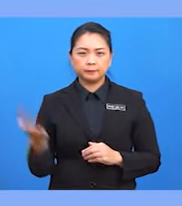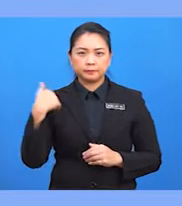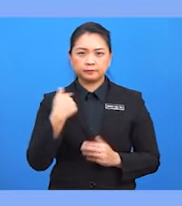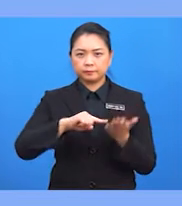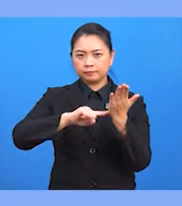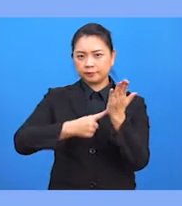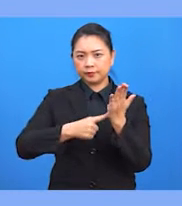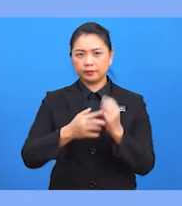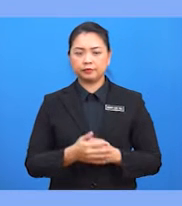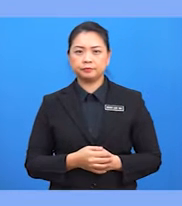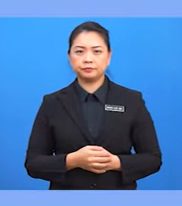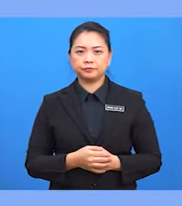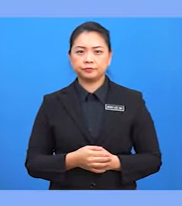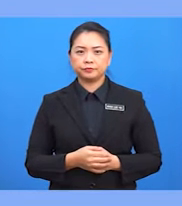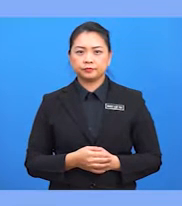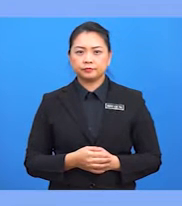Jom kita mulakan.